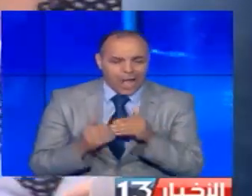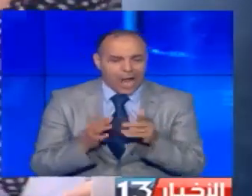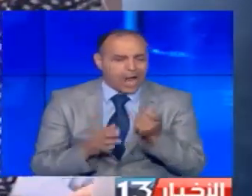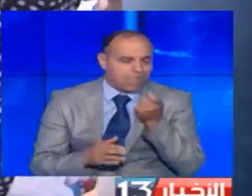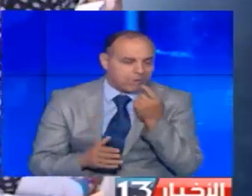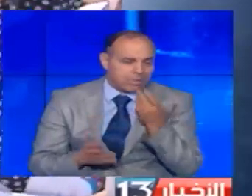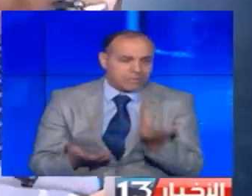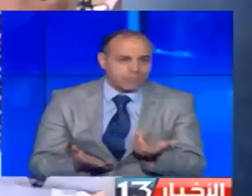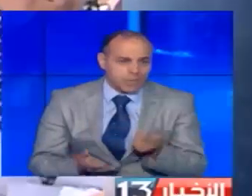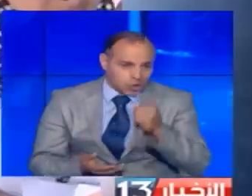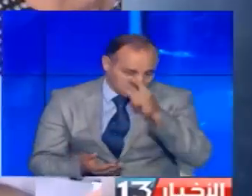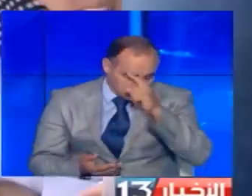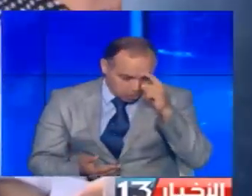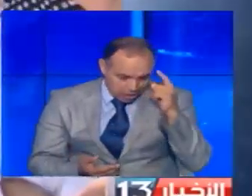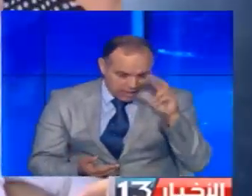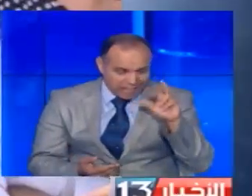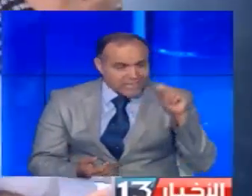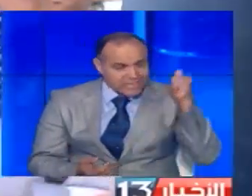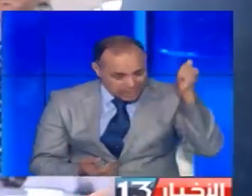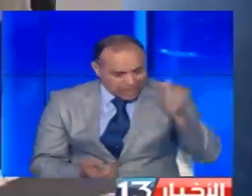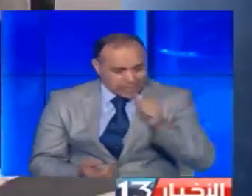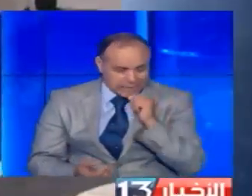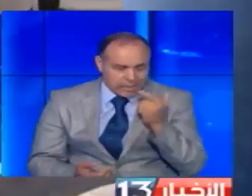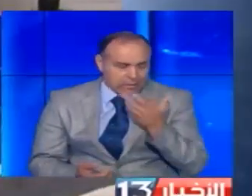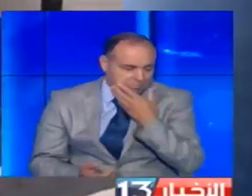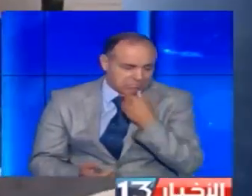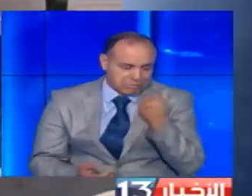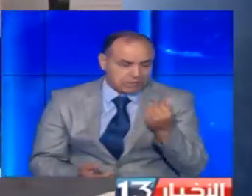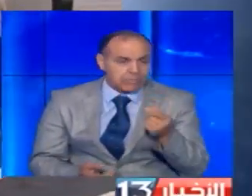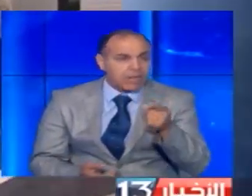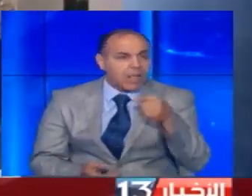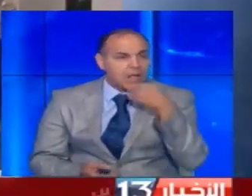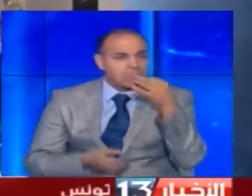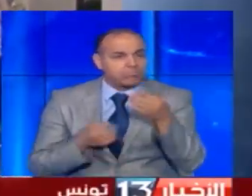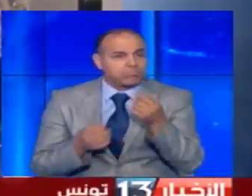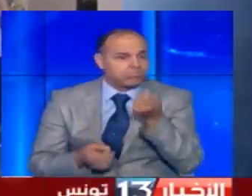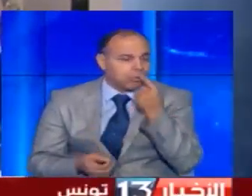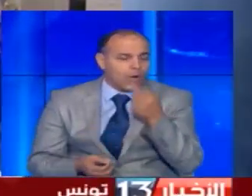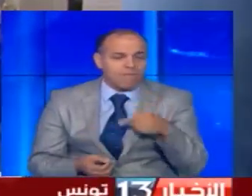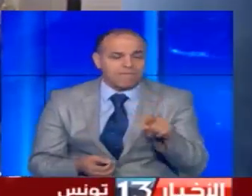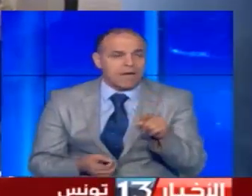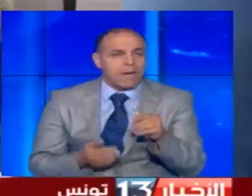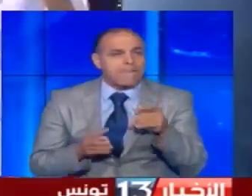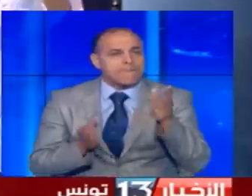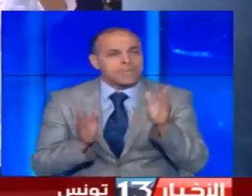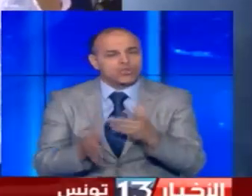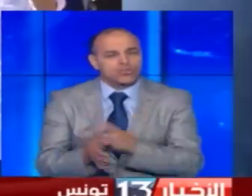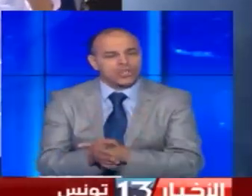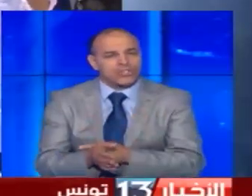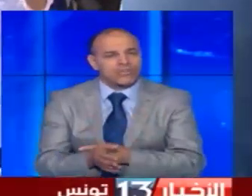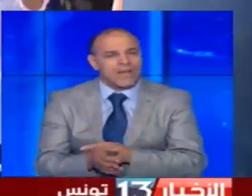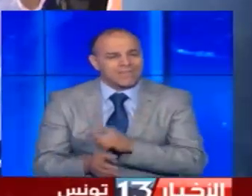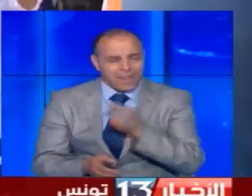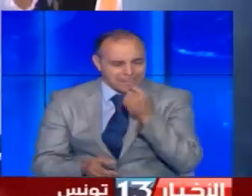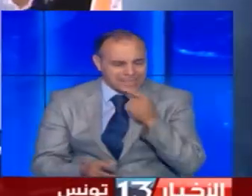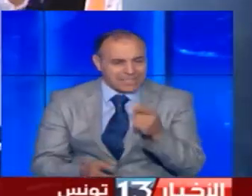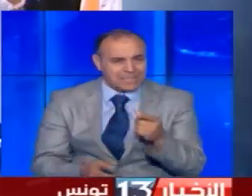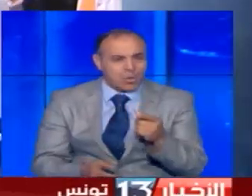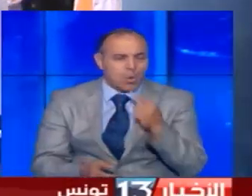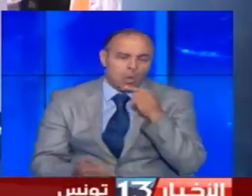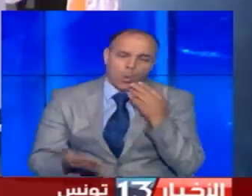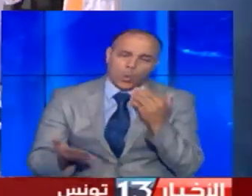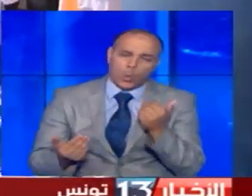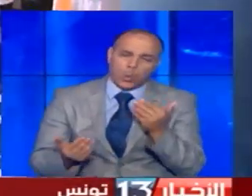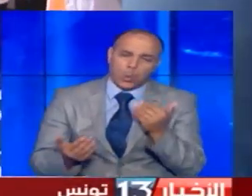ان شاء الله هكذا تحدثت الصيدلانيه في مستشفى موكلين فوزي الجزيره عن طول انتظار ها